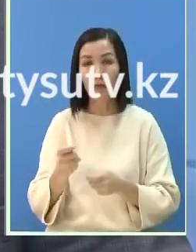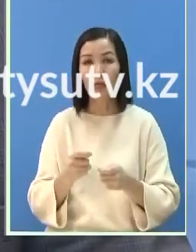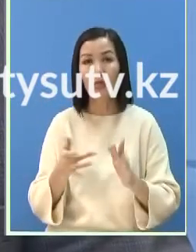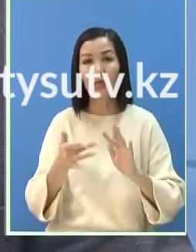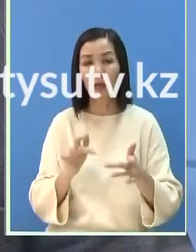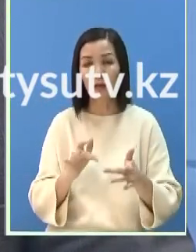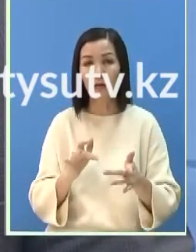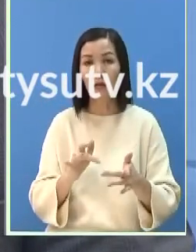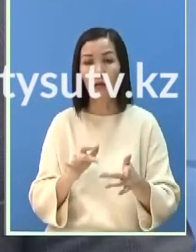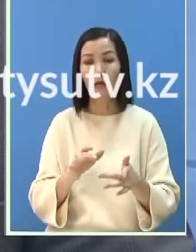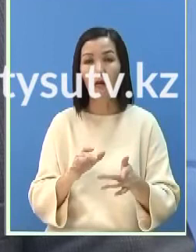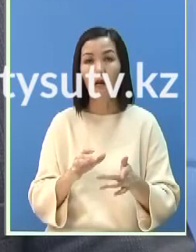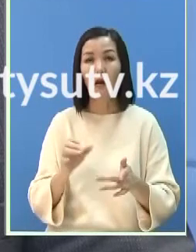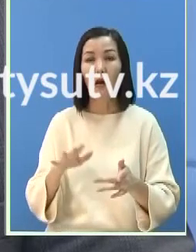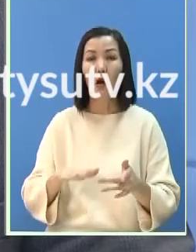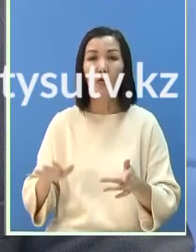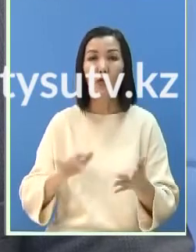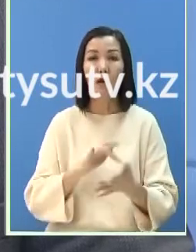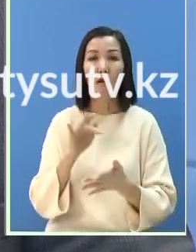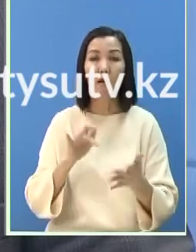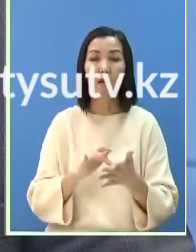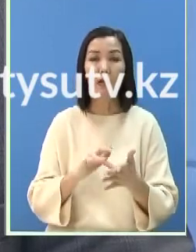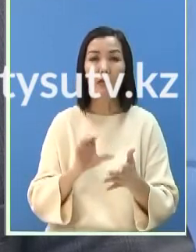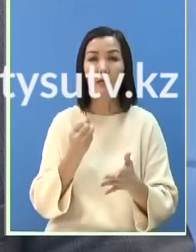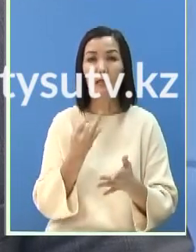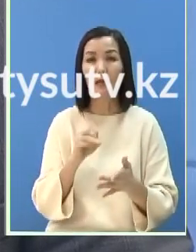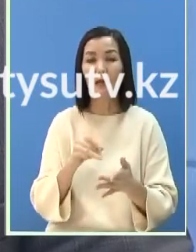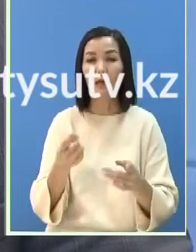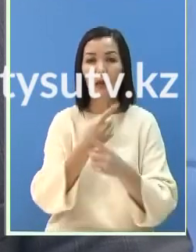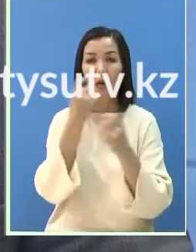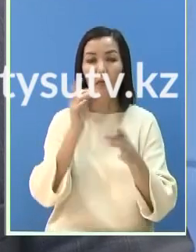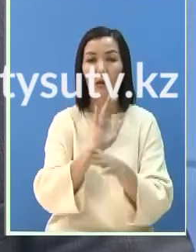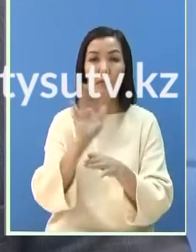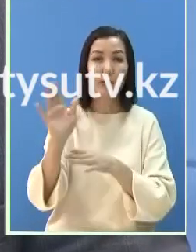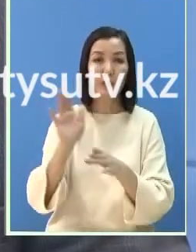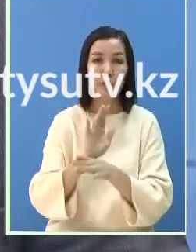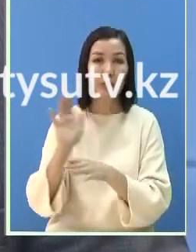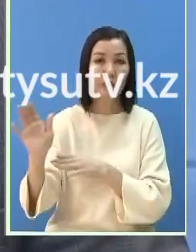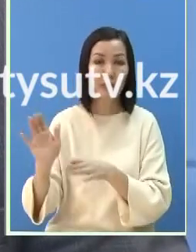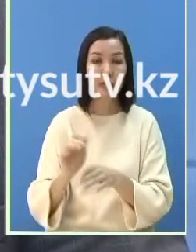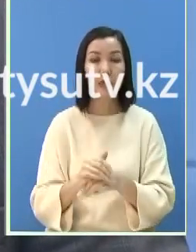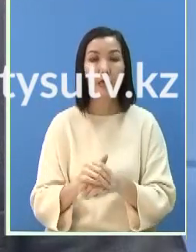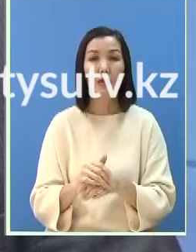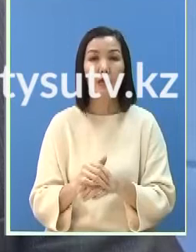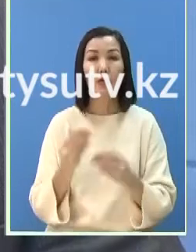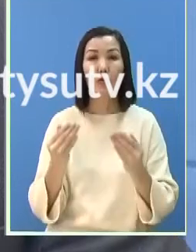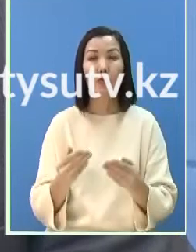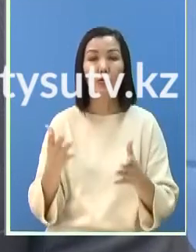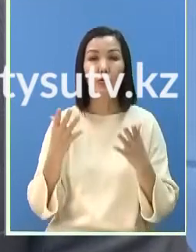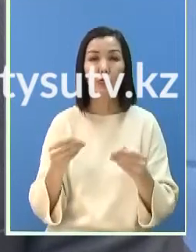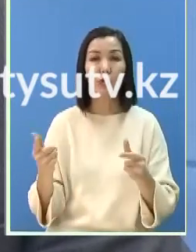де аудан қала әкімдіктерінің сайттарына біз хабарлама береміз. Осы күндер